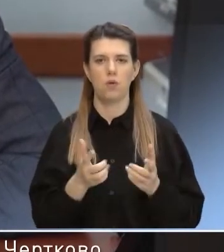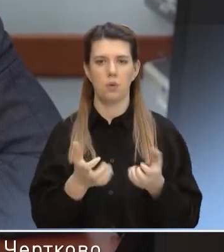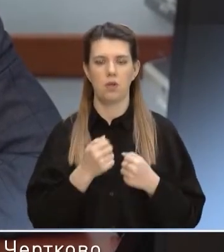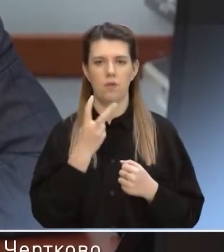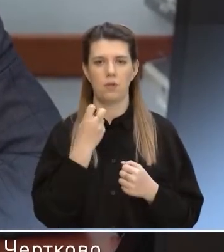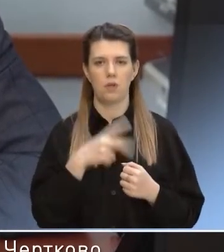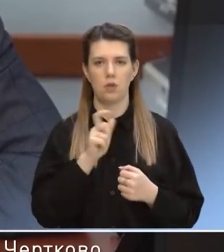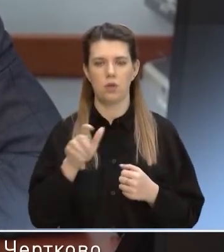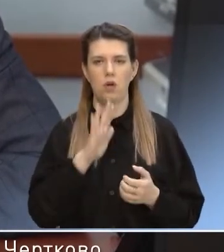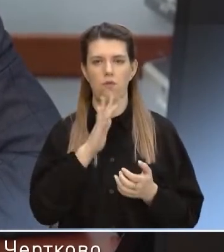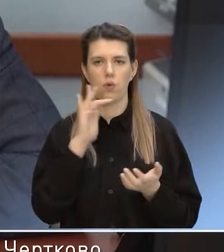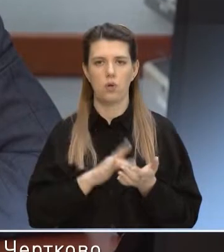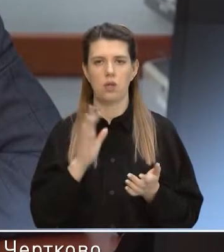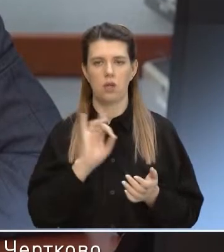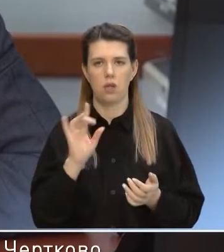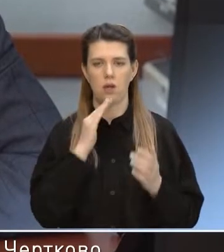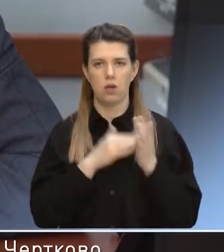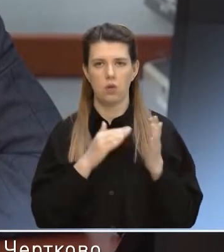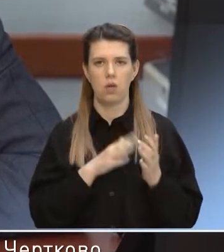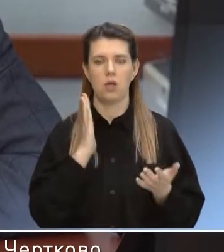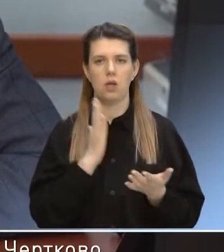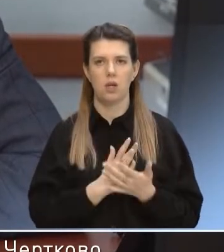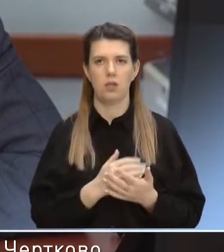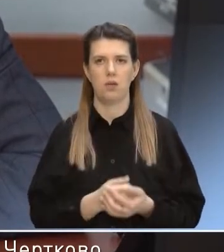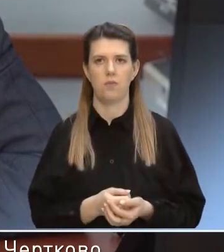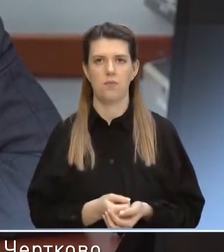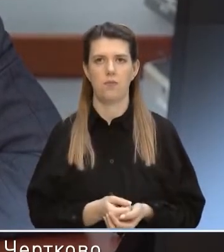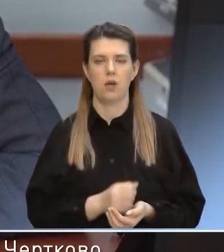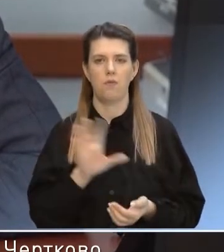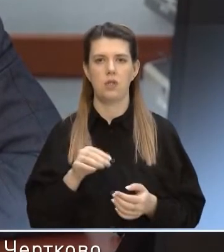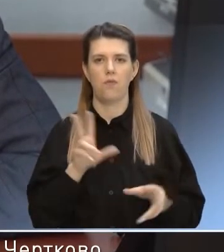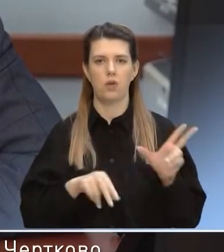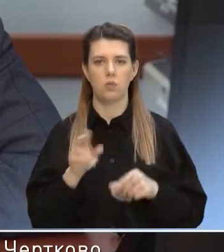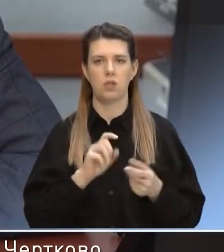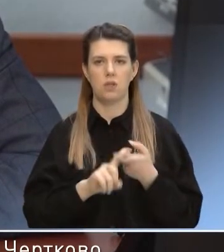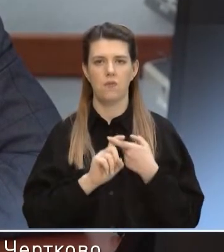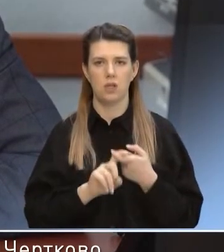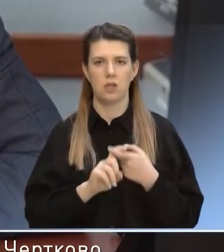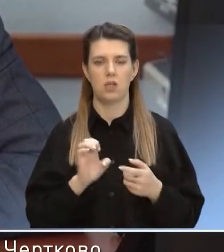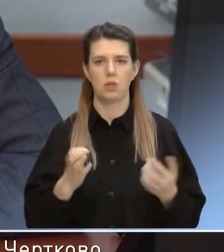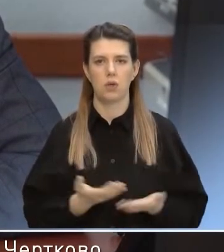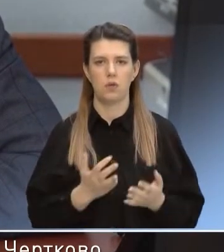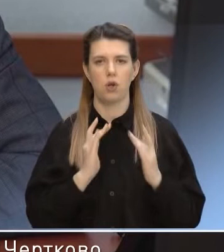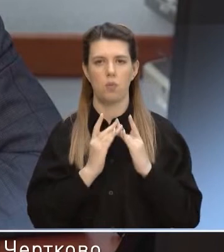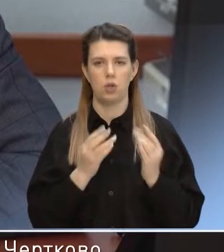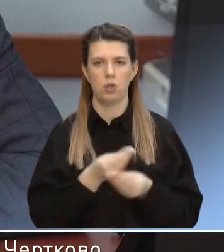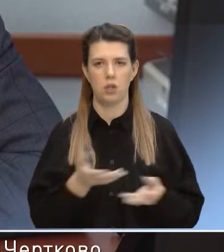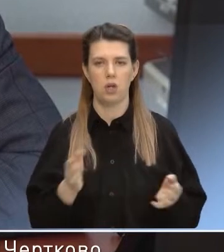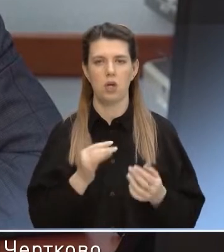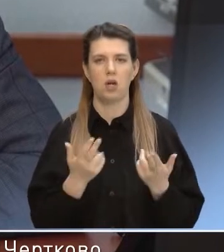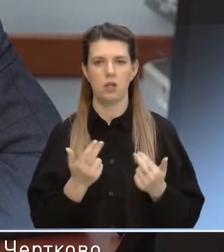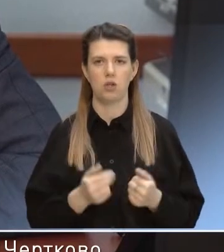принять 220 человек городе таганроге для этого имеются все возможности связаны с проживанию общежитии и